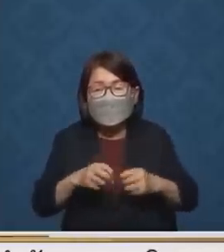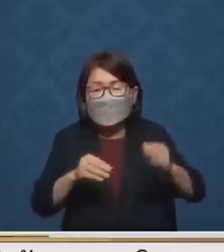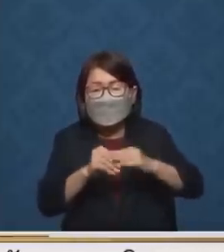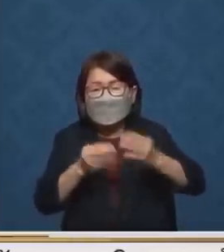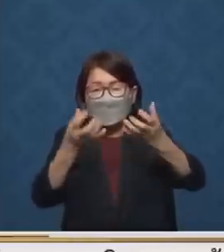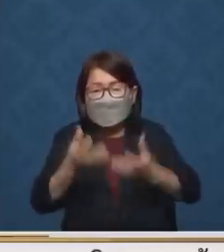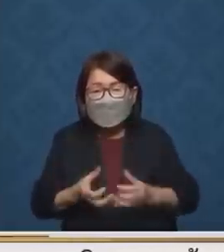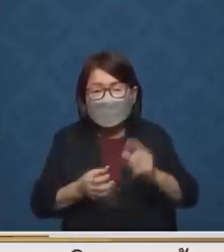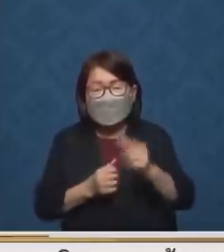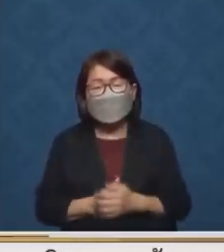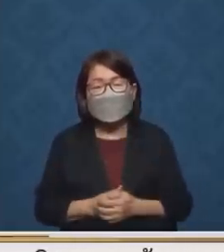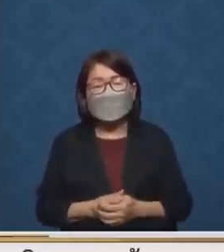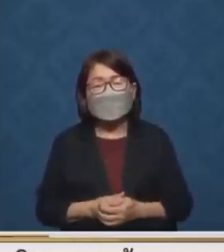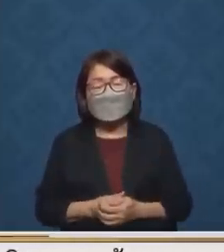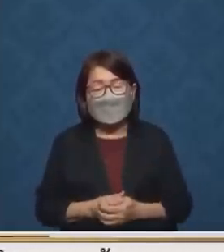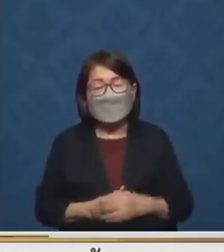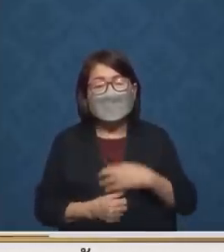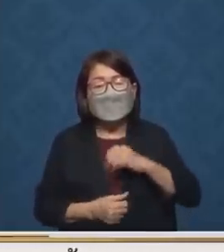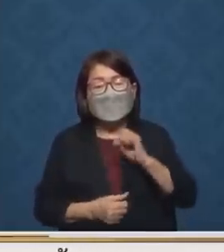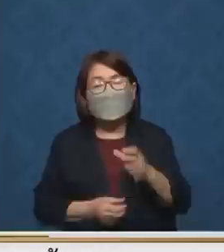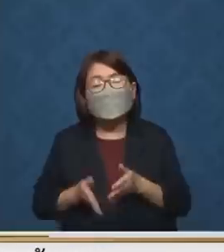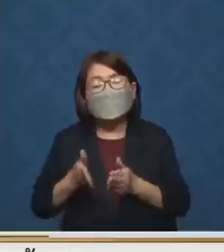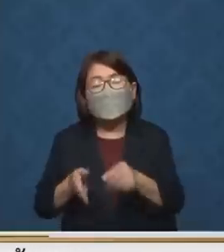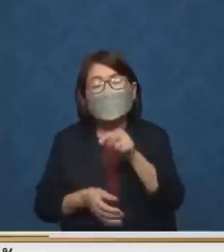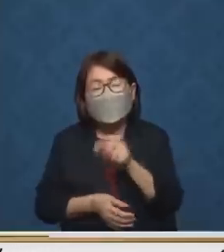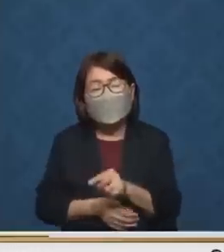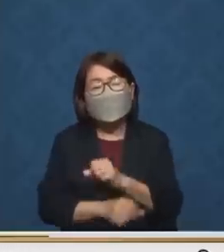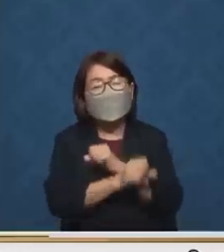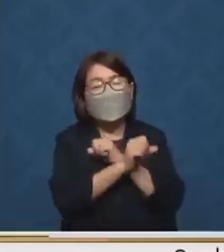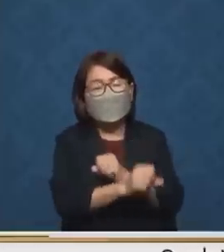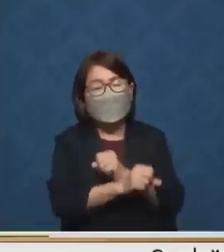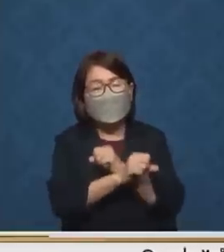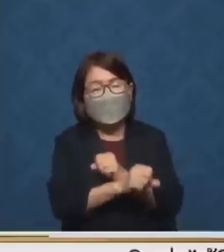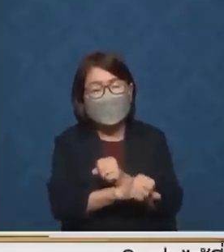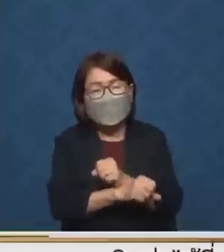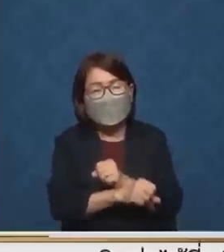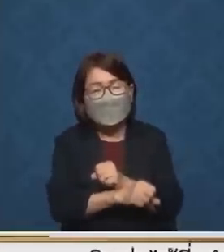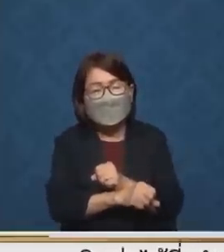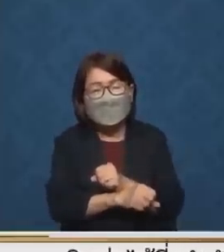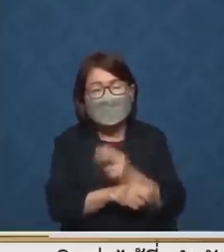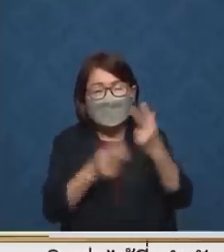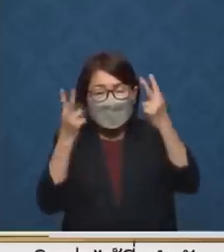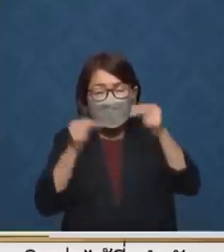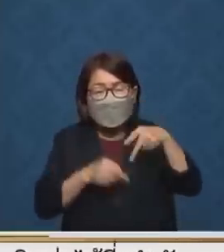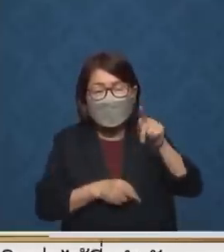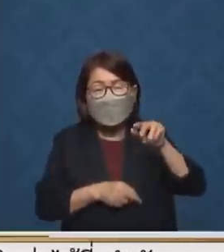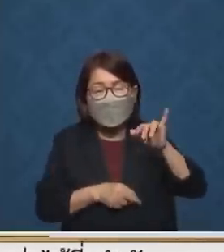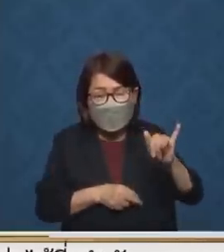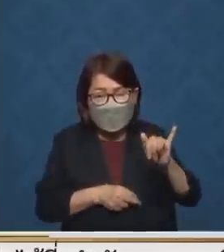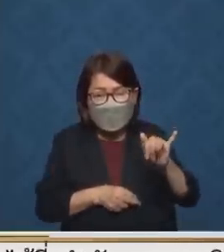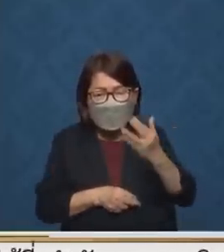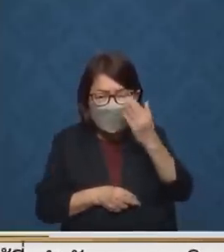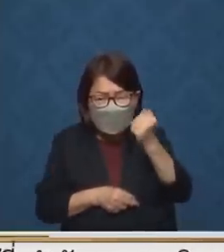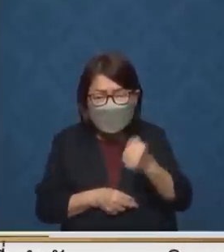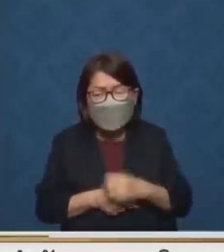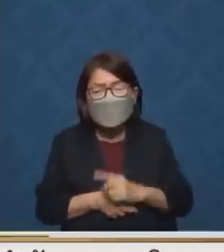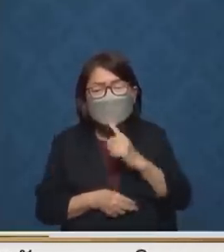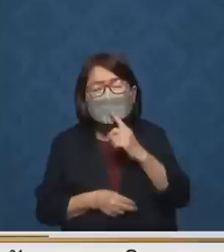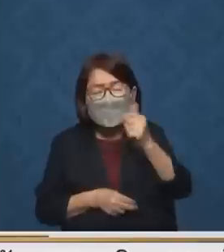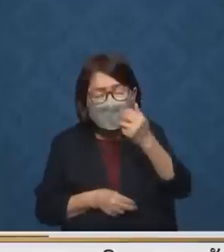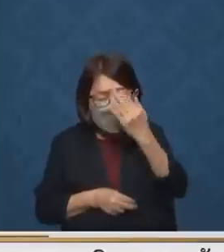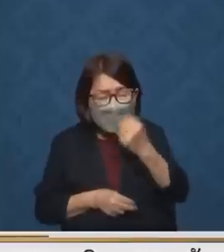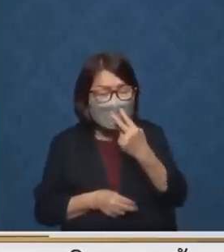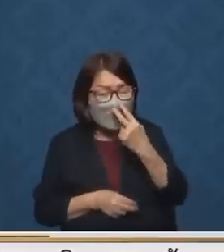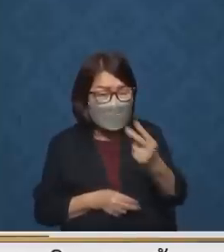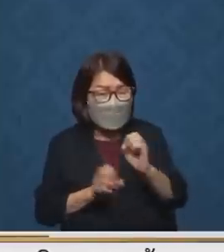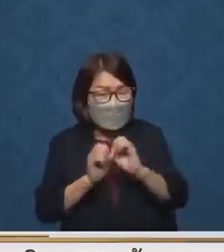ที่ผมเรีกวาน่วยงาน ปกป้องประยุจรรนโชานั้นเพระมันมีสัญญาณบ่งบอกชัดเจนว่าท่านรู้ทั้งรู้วาพี่น้ประชา